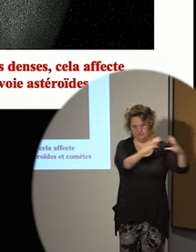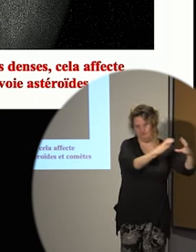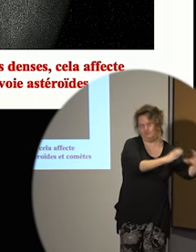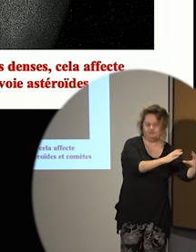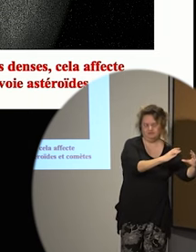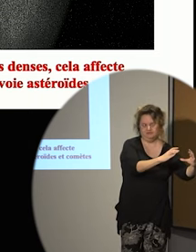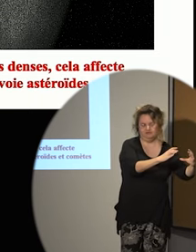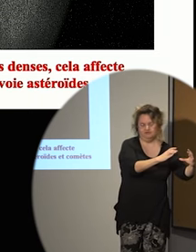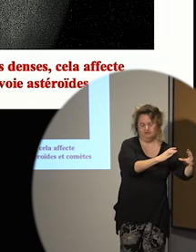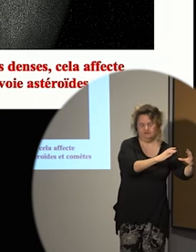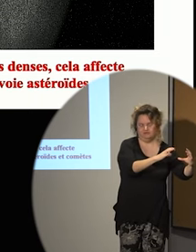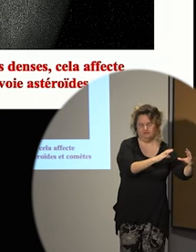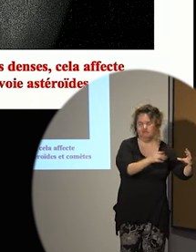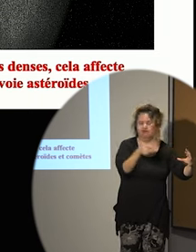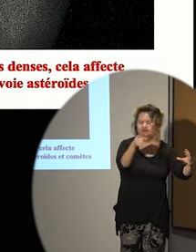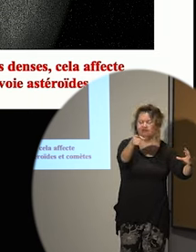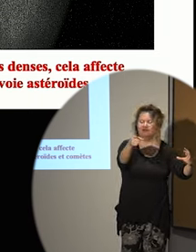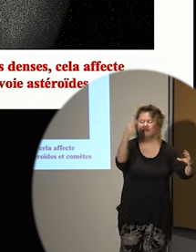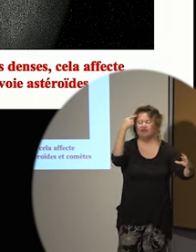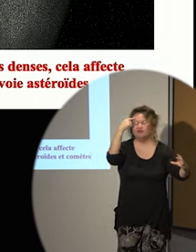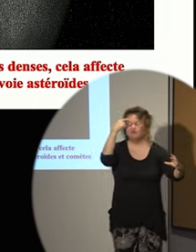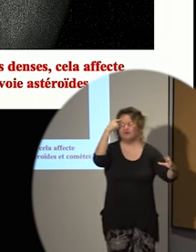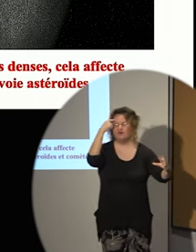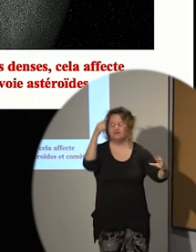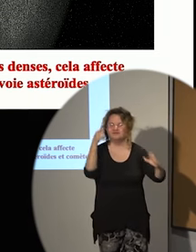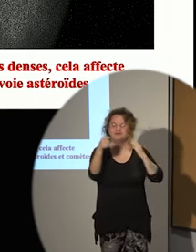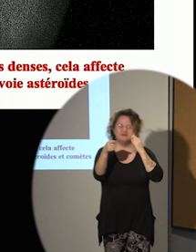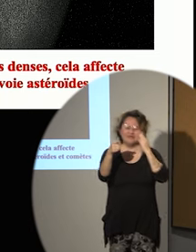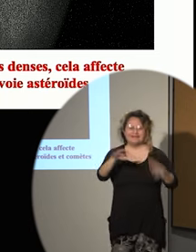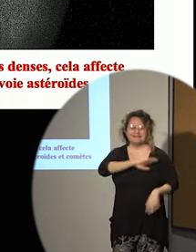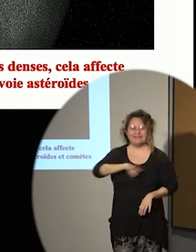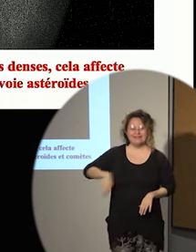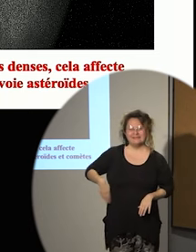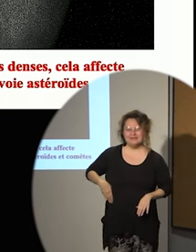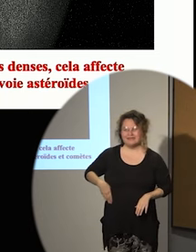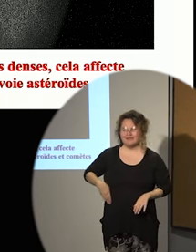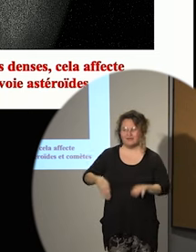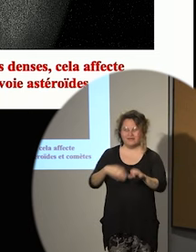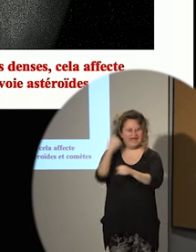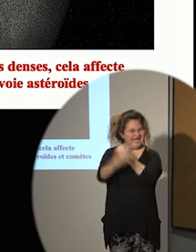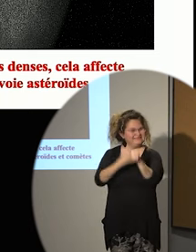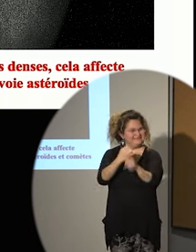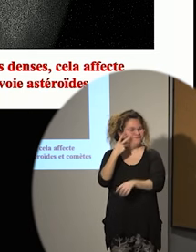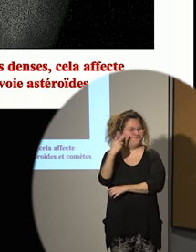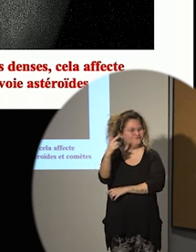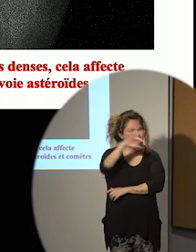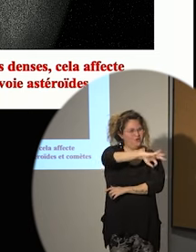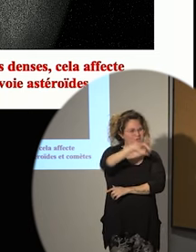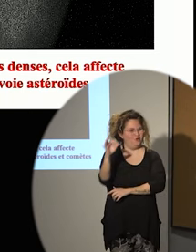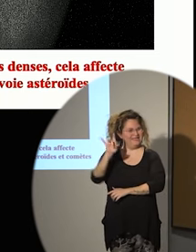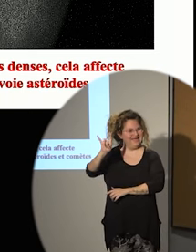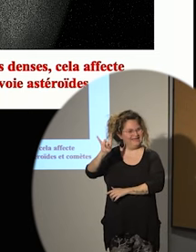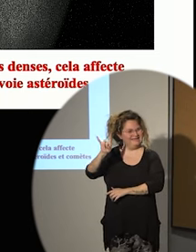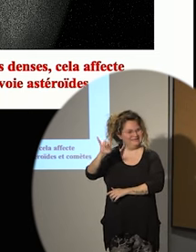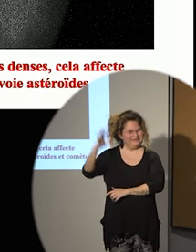Et la comète de Halley, là aussi, pour les plus jeunes, est passée, c'était en hiver 85-86. Voilà. Et aujourd'hui, elle est au point le plus